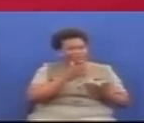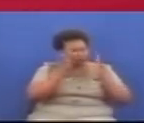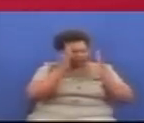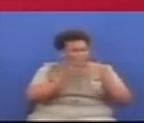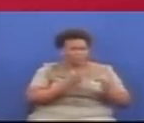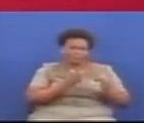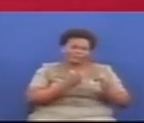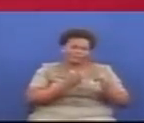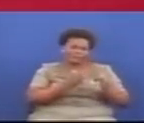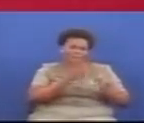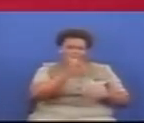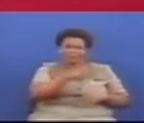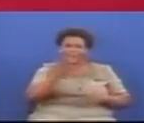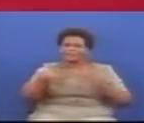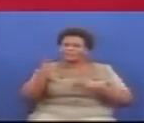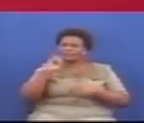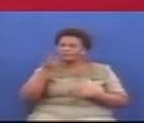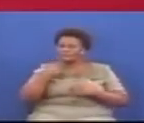Chwaka kama ifuatavyo.